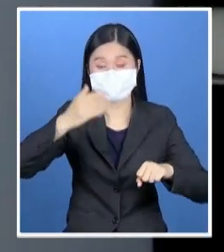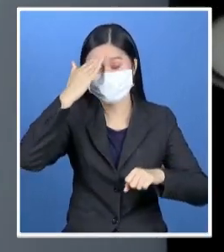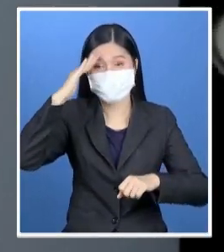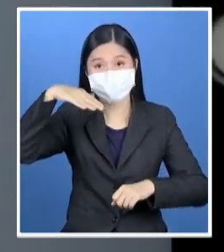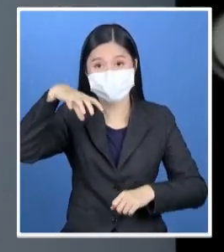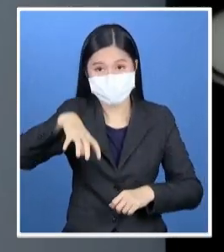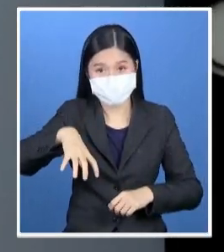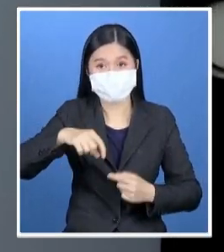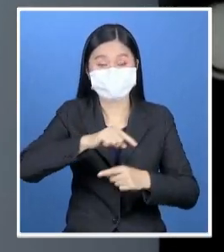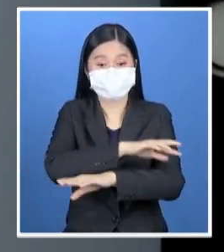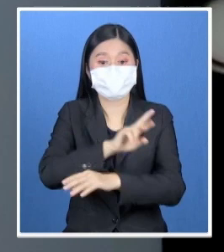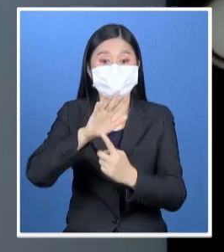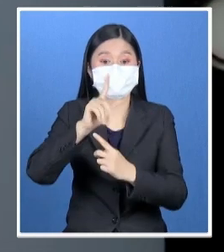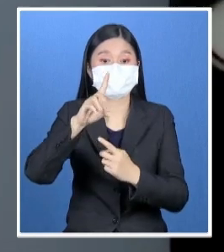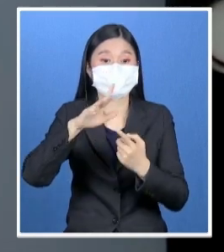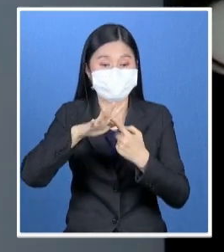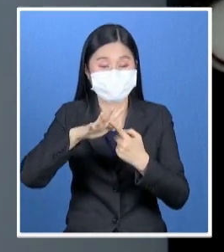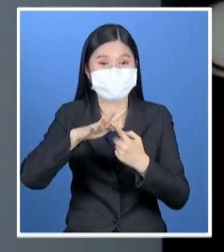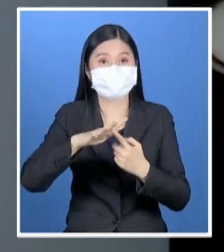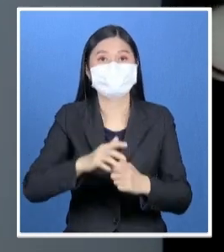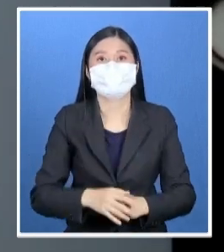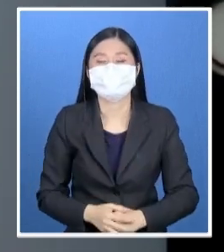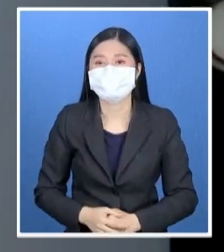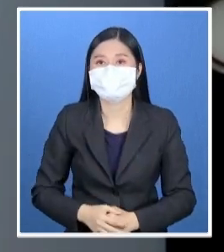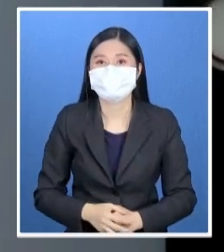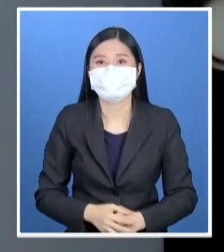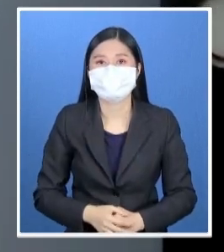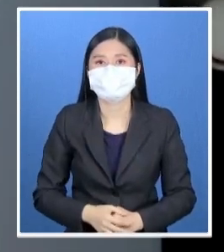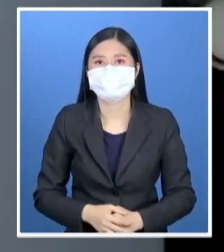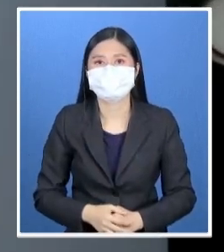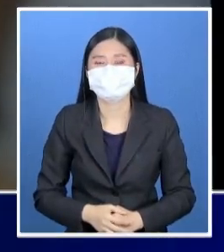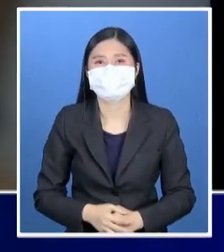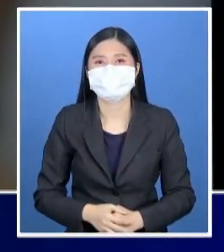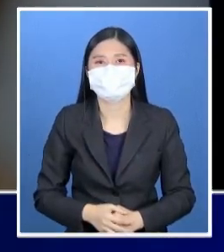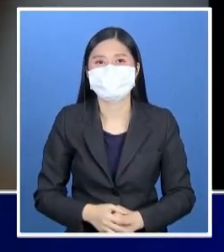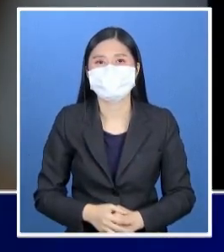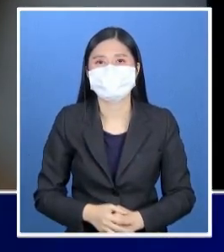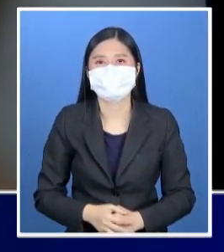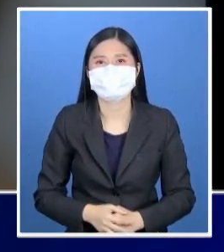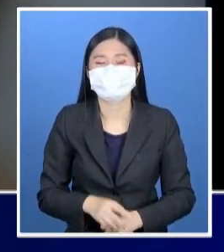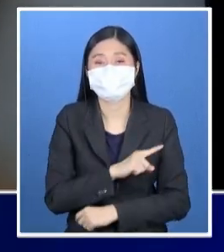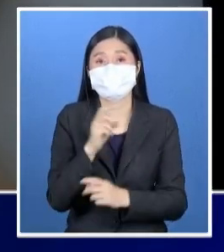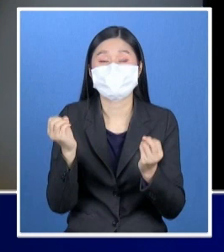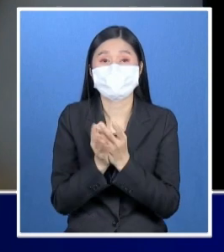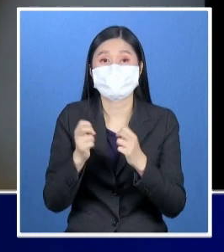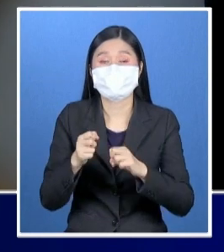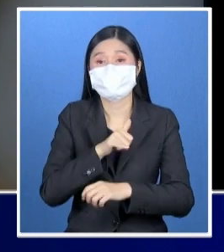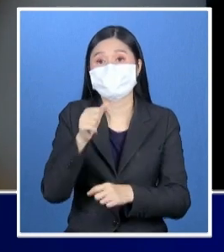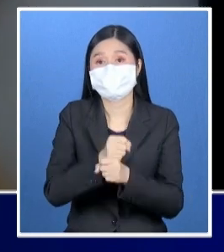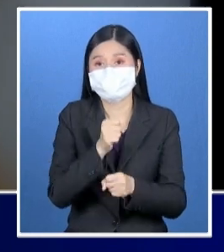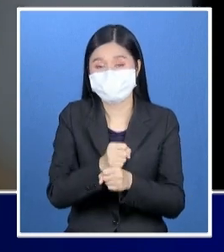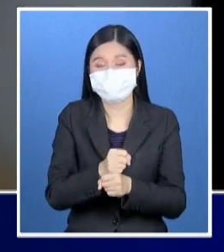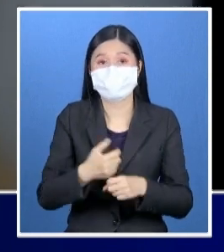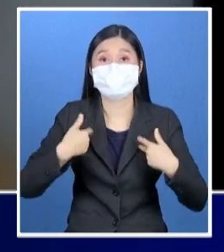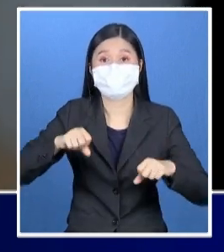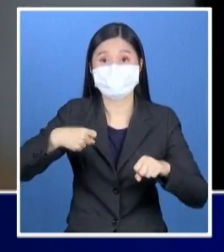หอพักบริเวณแยกรัชดาตัดสุทธิสารซึ่งวันที่เกิดเหตุเนี่ยต้องการไปที่ทำงานนะฮะ